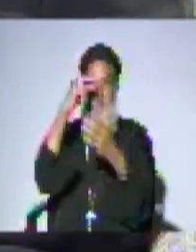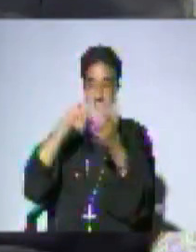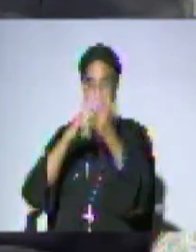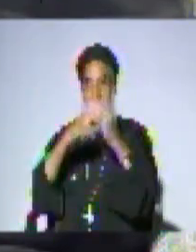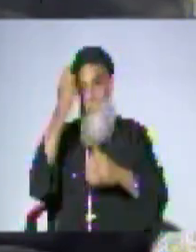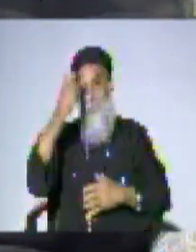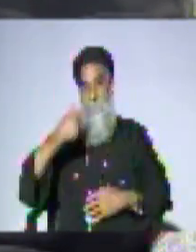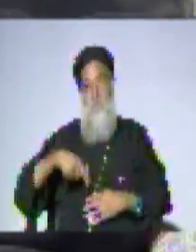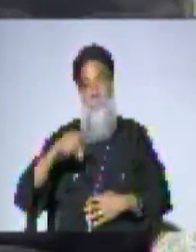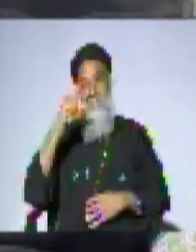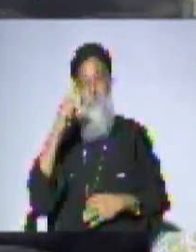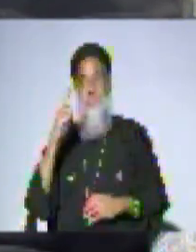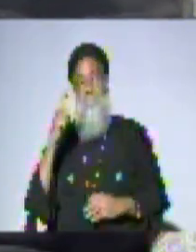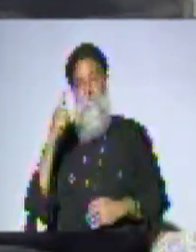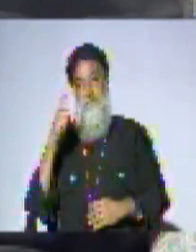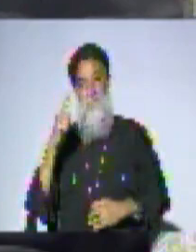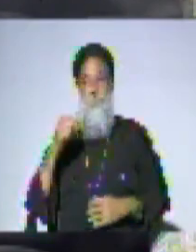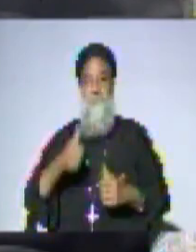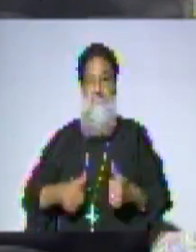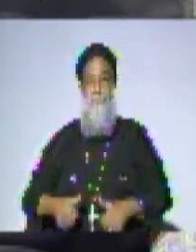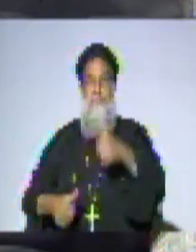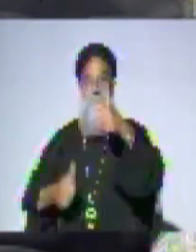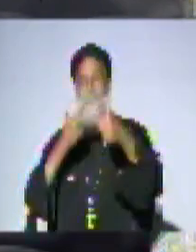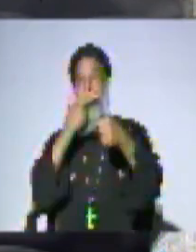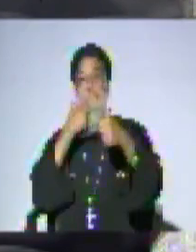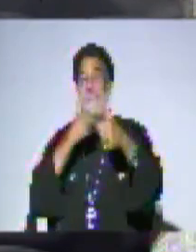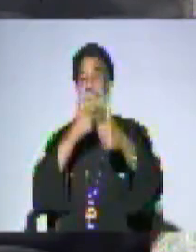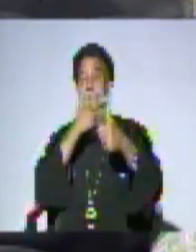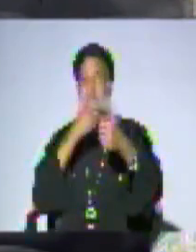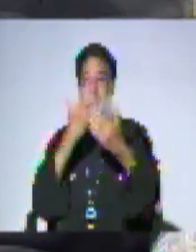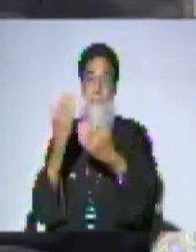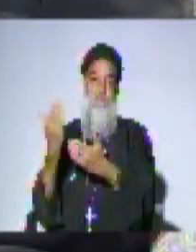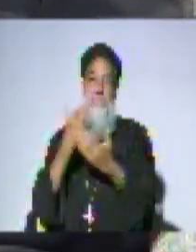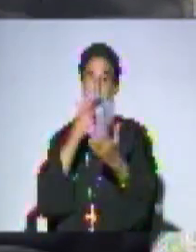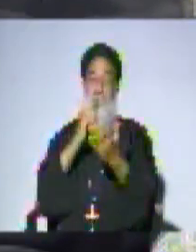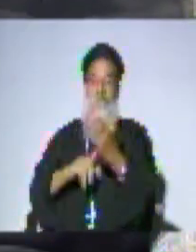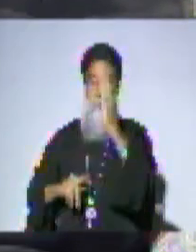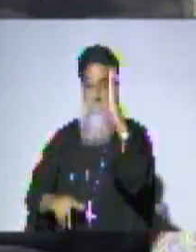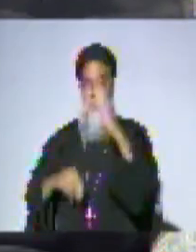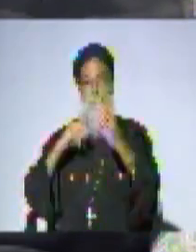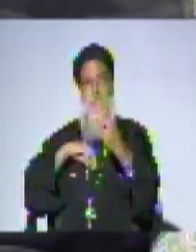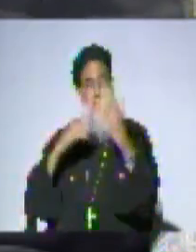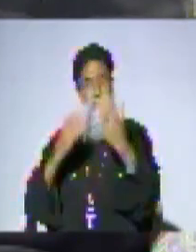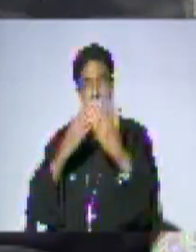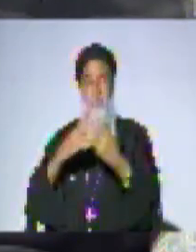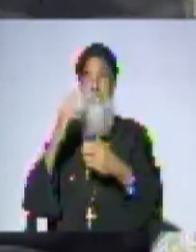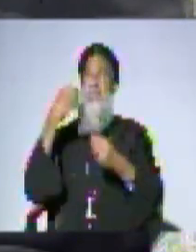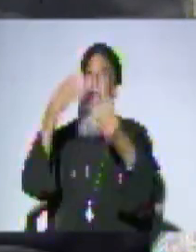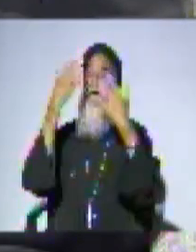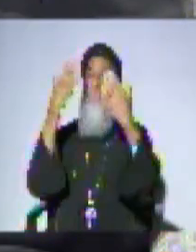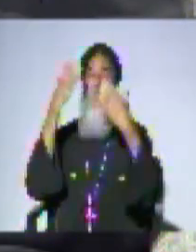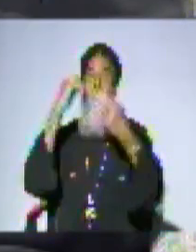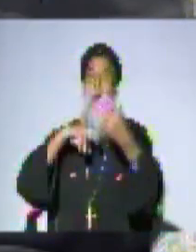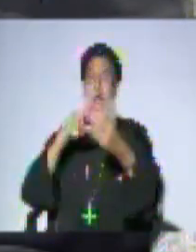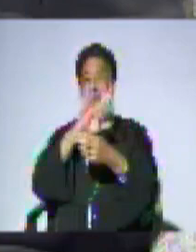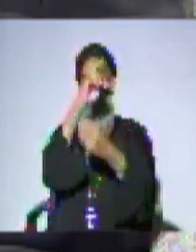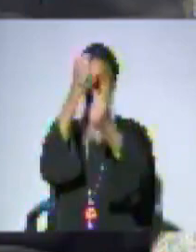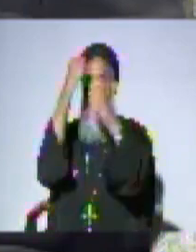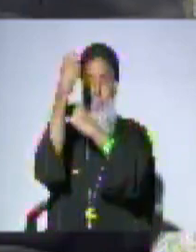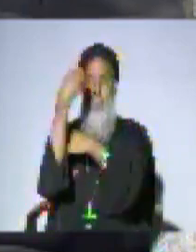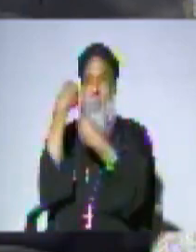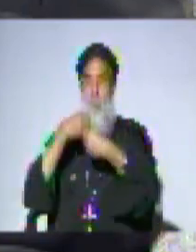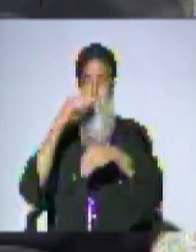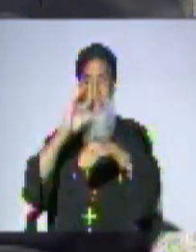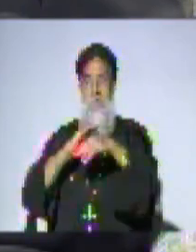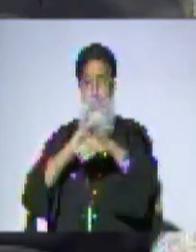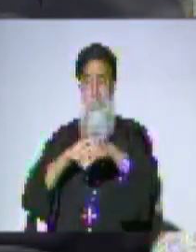وحده الصالح الوديع للذين يدعونك بالحق، اطلع على سؤالتنا واعطينا قوة لهذه